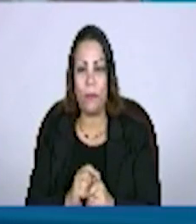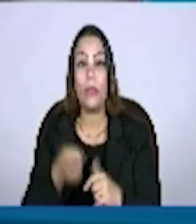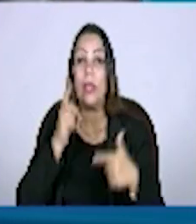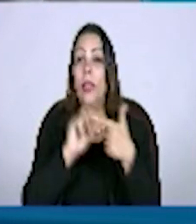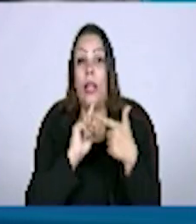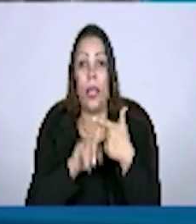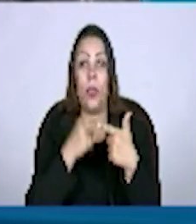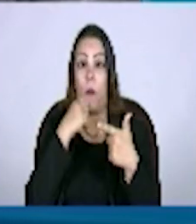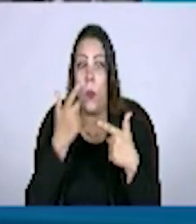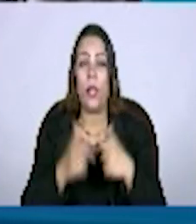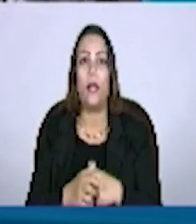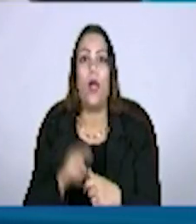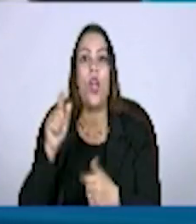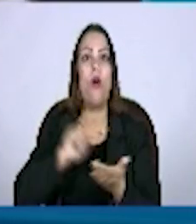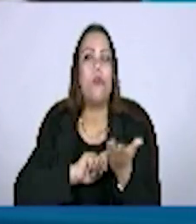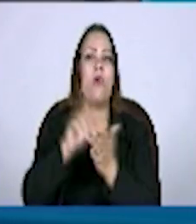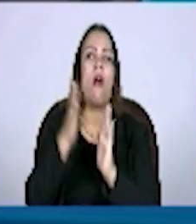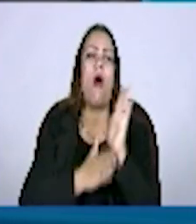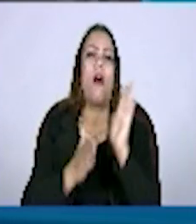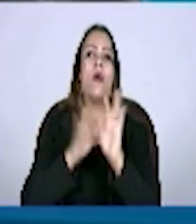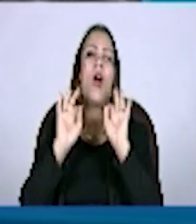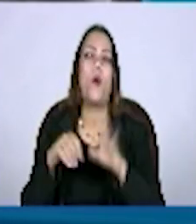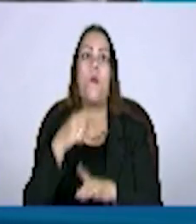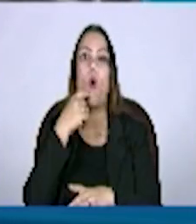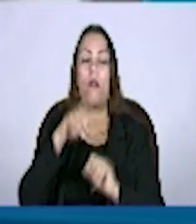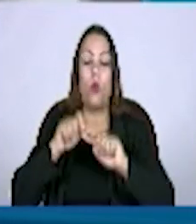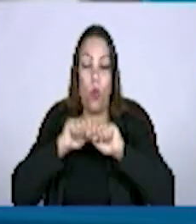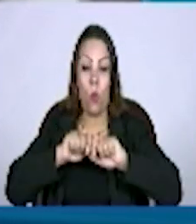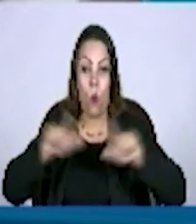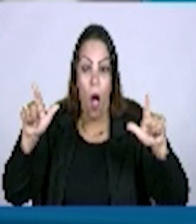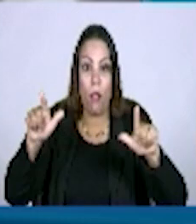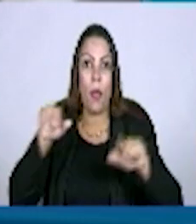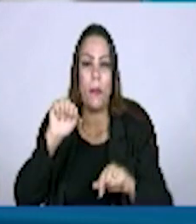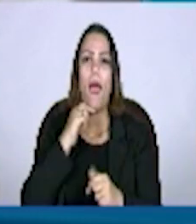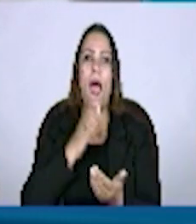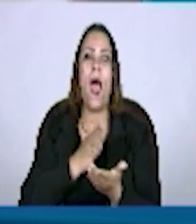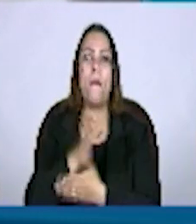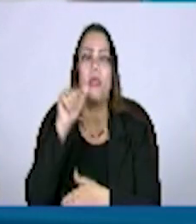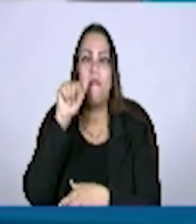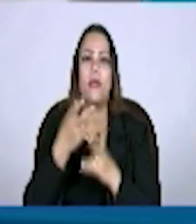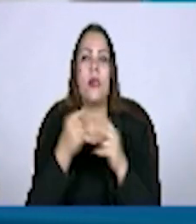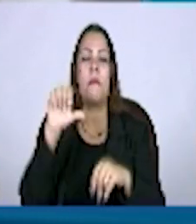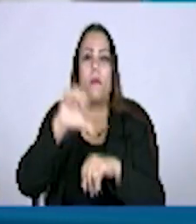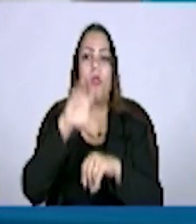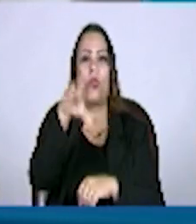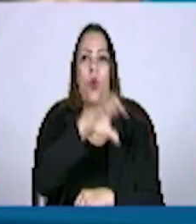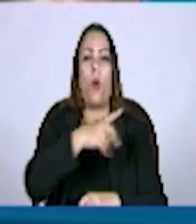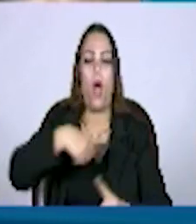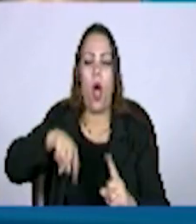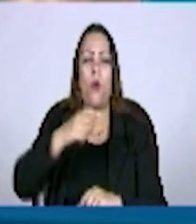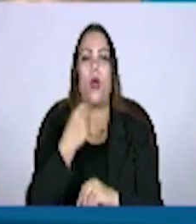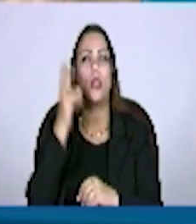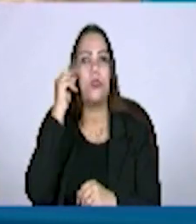الامر الثاني هي رساله خطيره جدا ان هناك انكشاف امني في كثير من الدول المحيطه